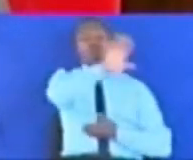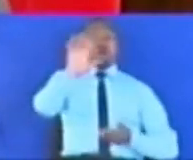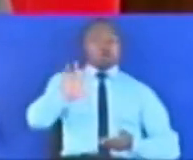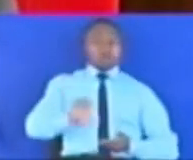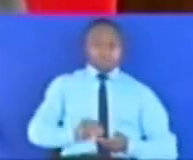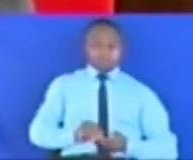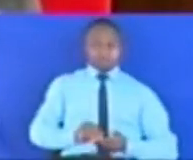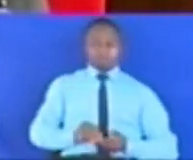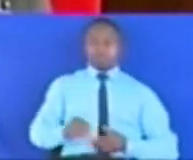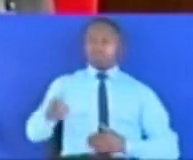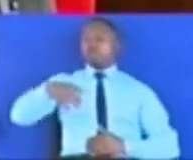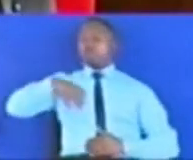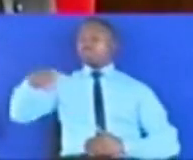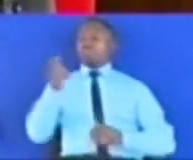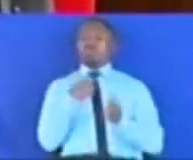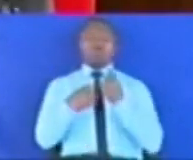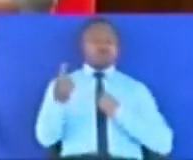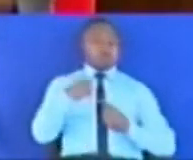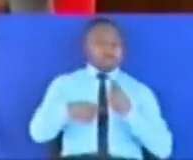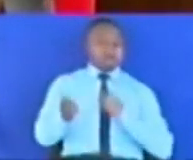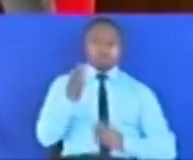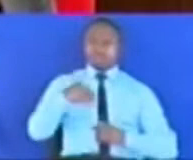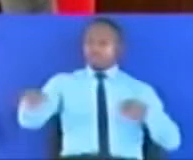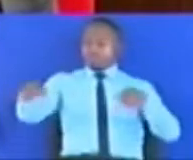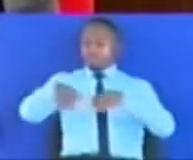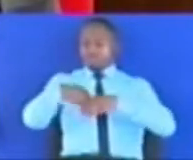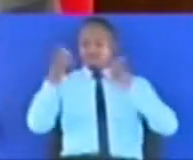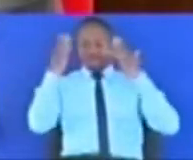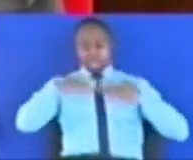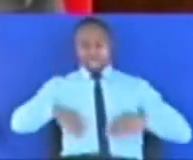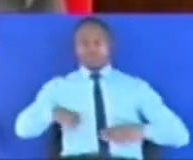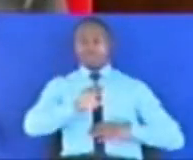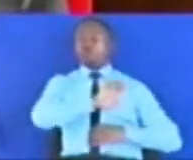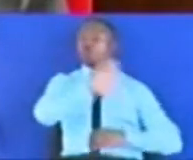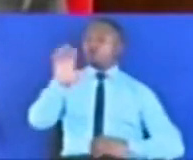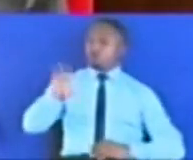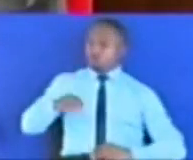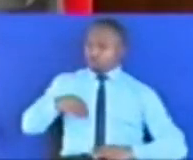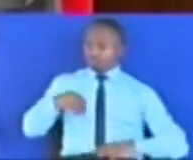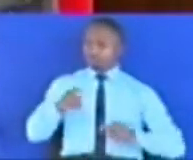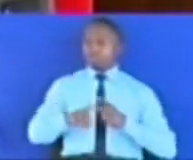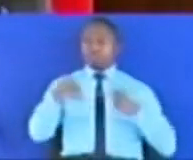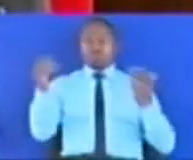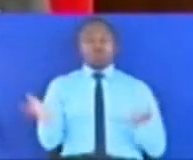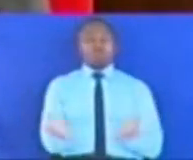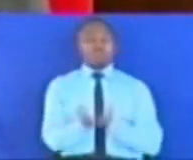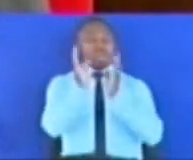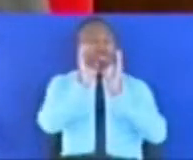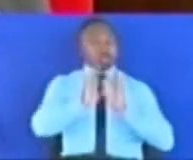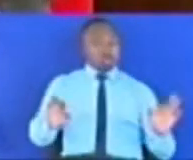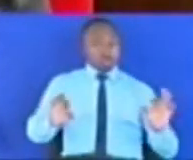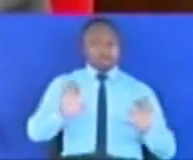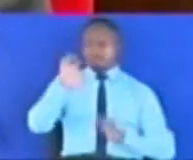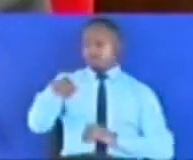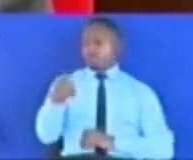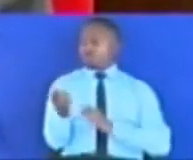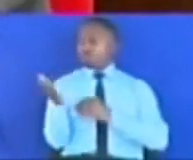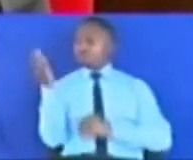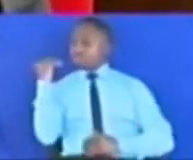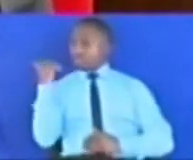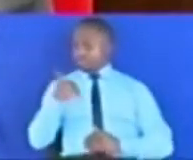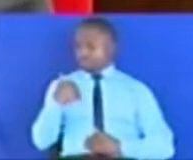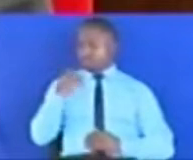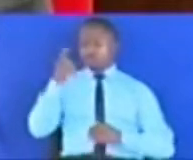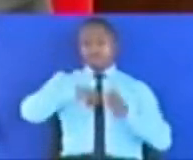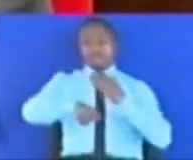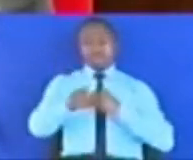umezungumza hapa. Tunataka bima ya afya kwa wote. Bahati nzuri sisi wakati huo mwaka bunge lilopita, mimi nilikuwa katika